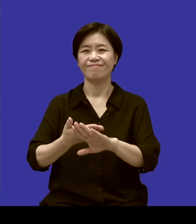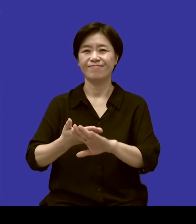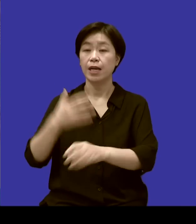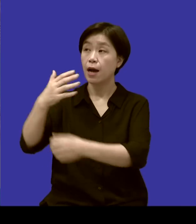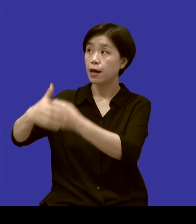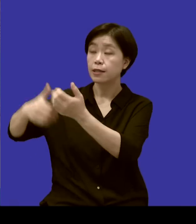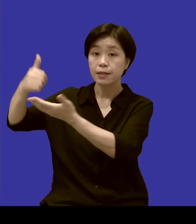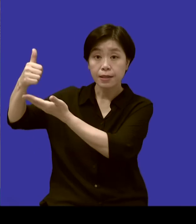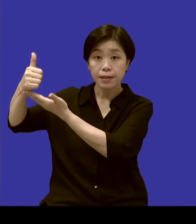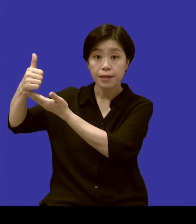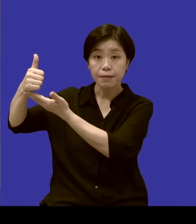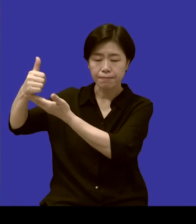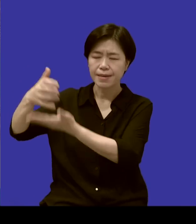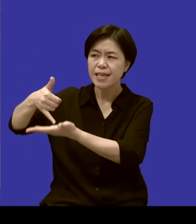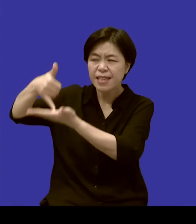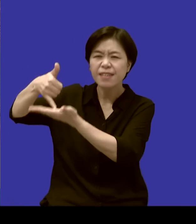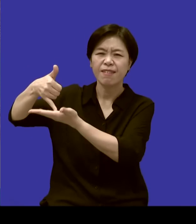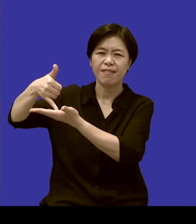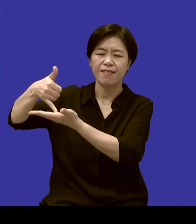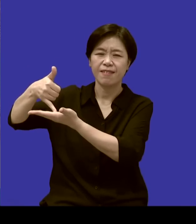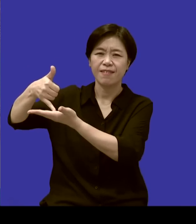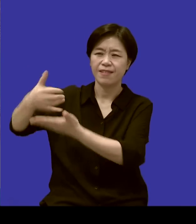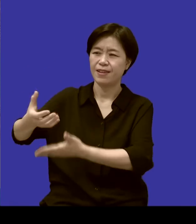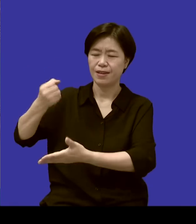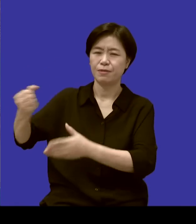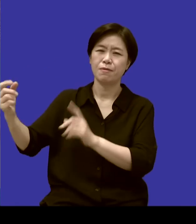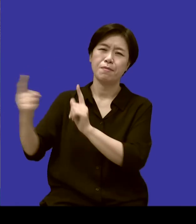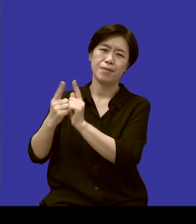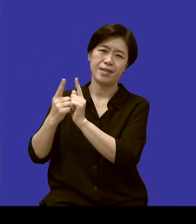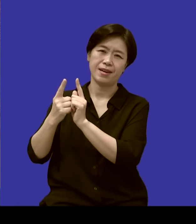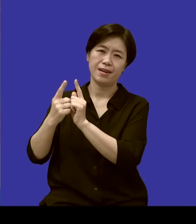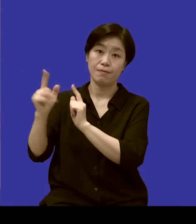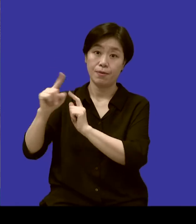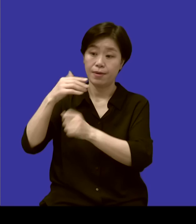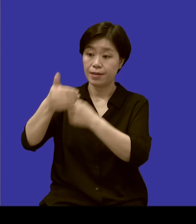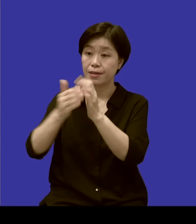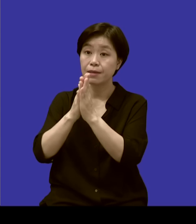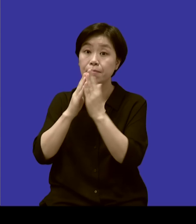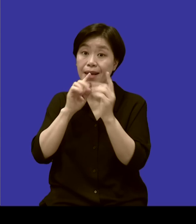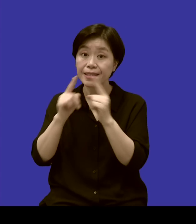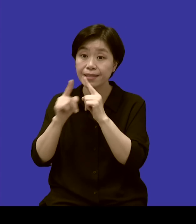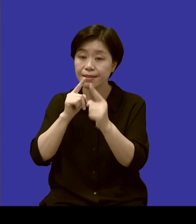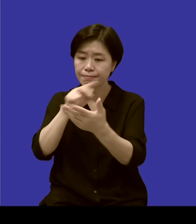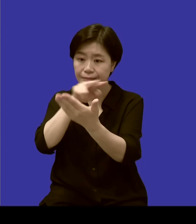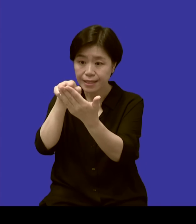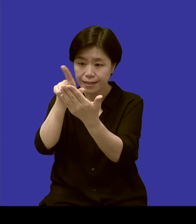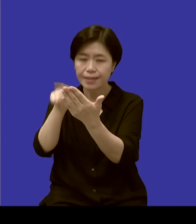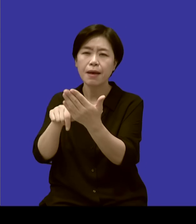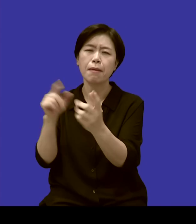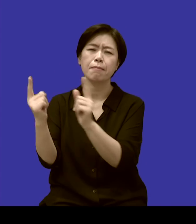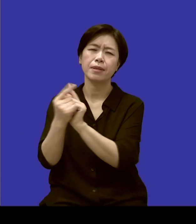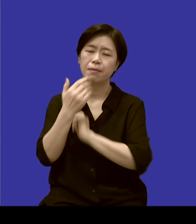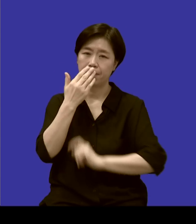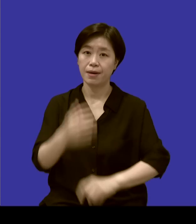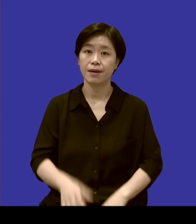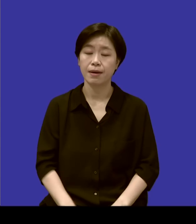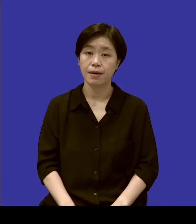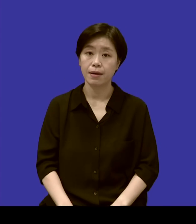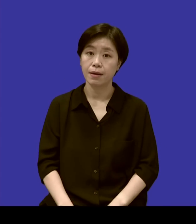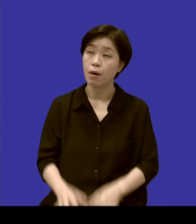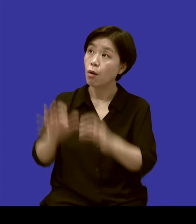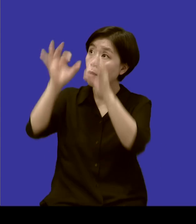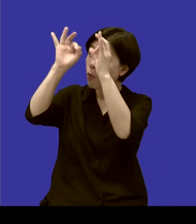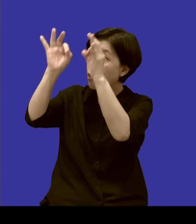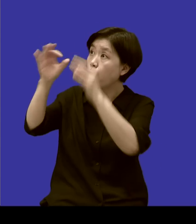철저히 인격적인 하나님이셨어요. 예. 말씀 속에서 만나는 하나님 예. 그리고 보이지는 않아도